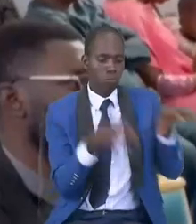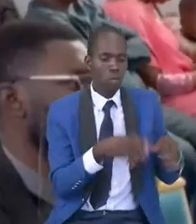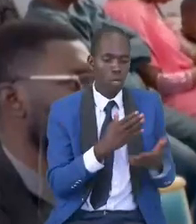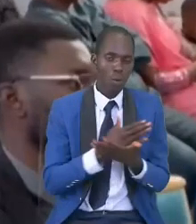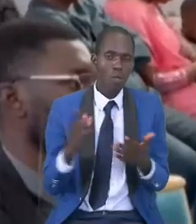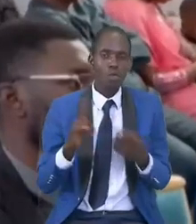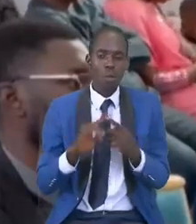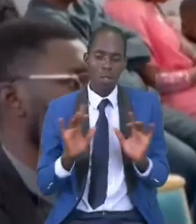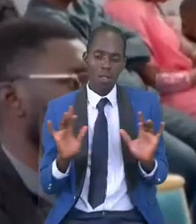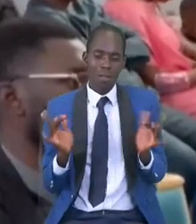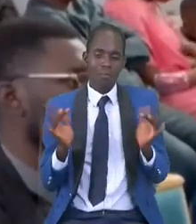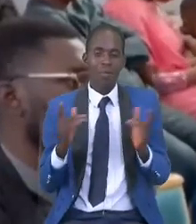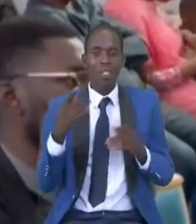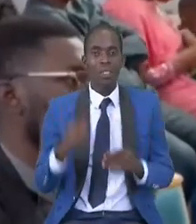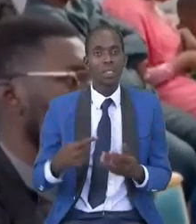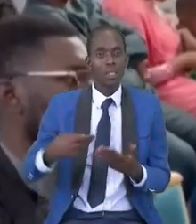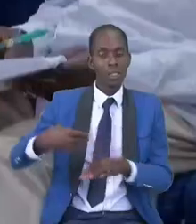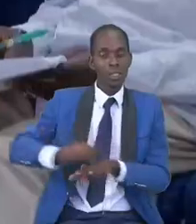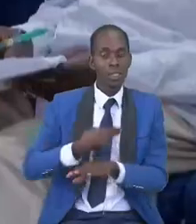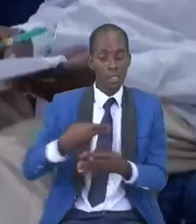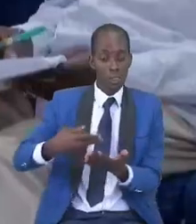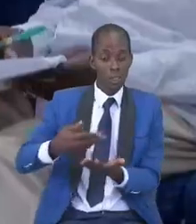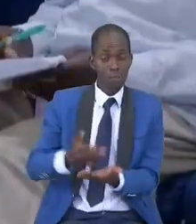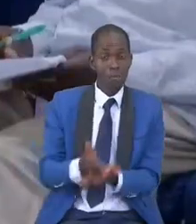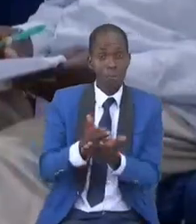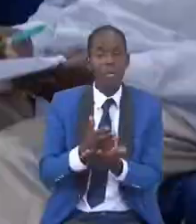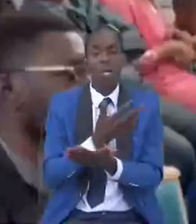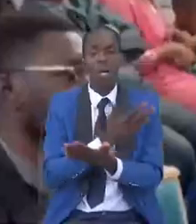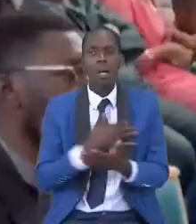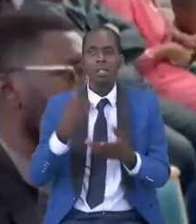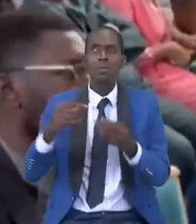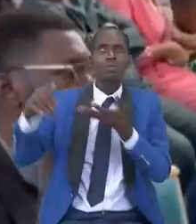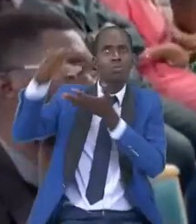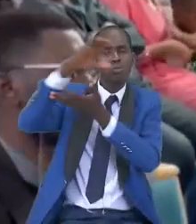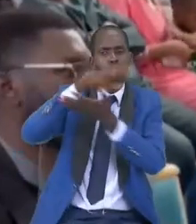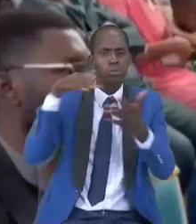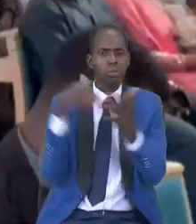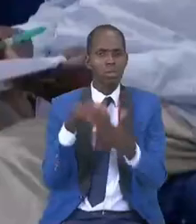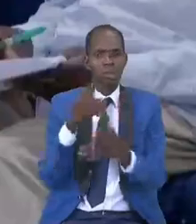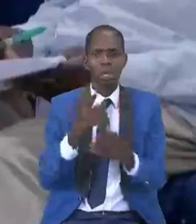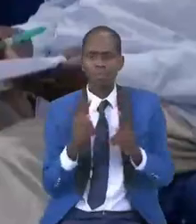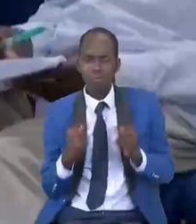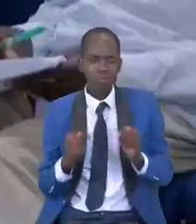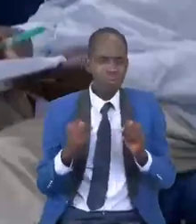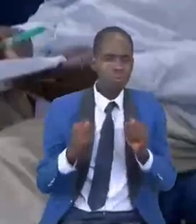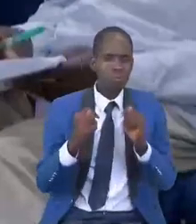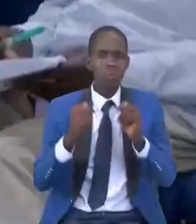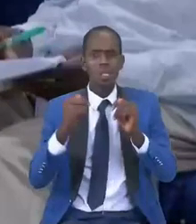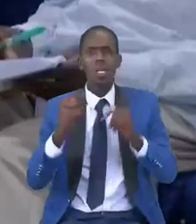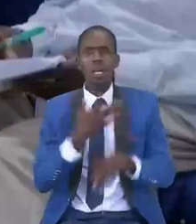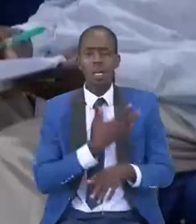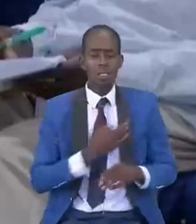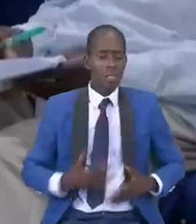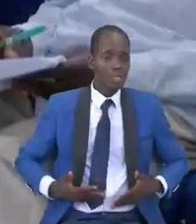leurs provisions afin donc de rendre le navire léger. Mais la tempête a continué. Ils ont